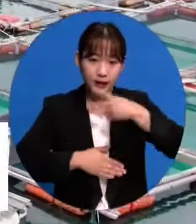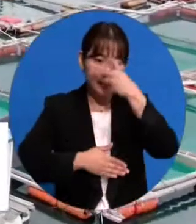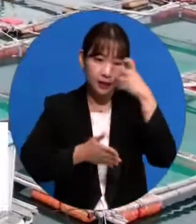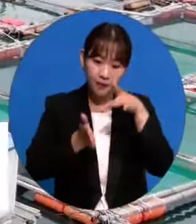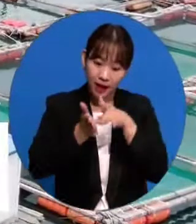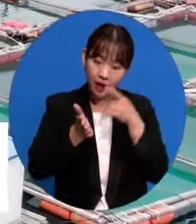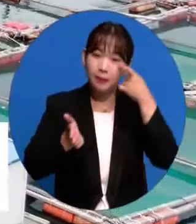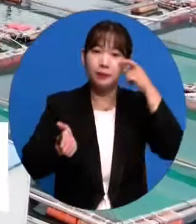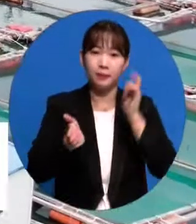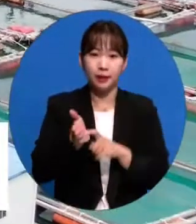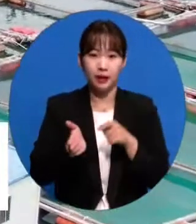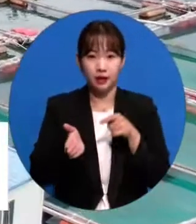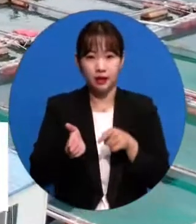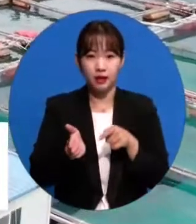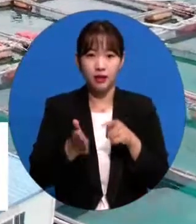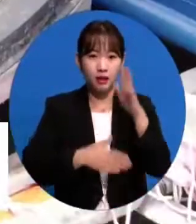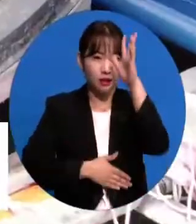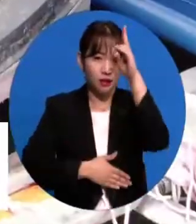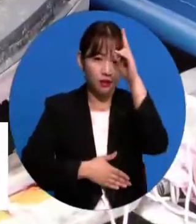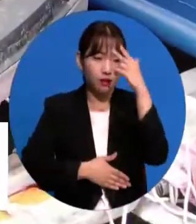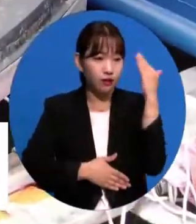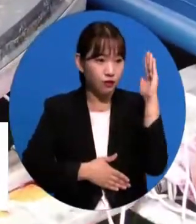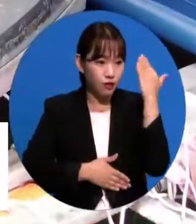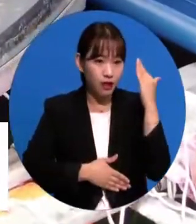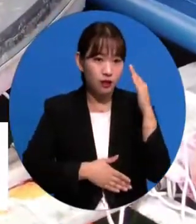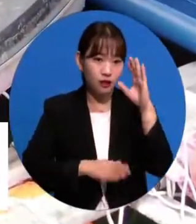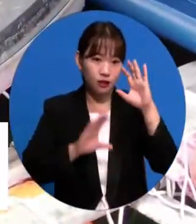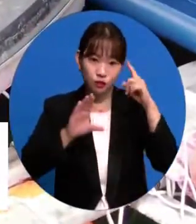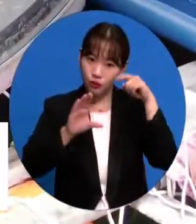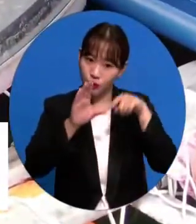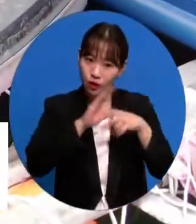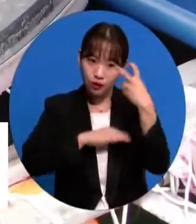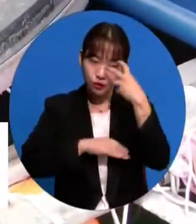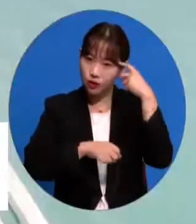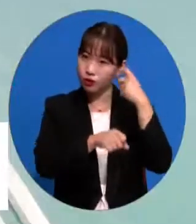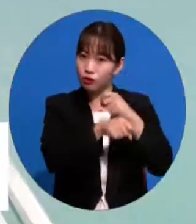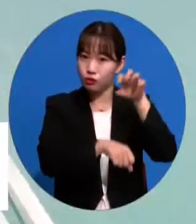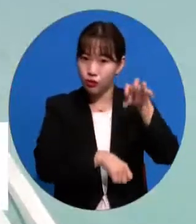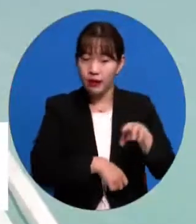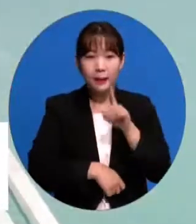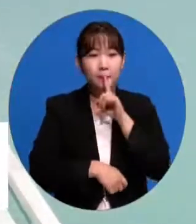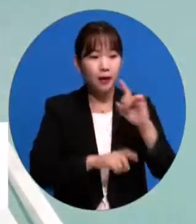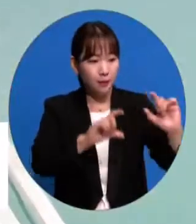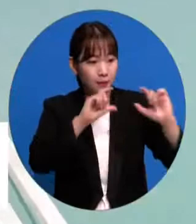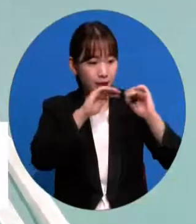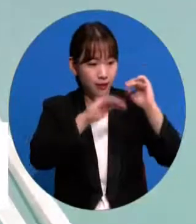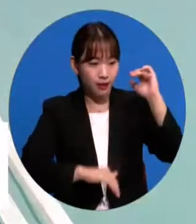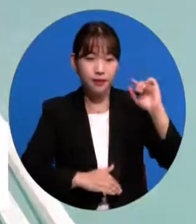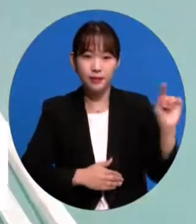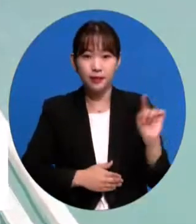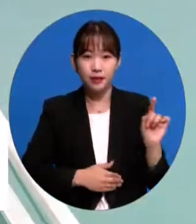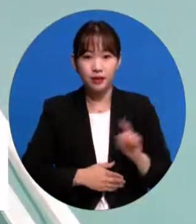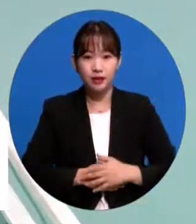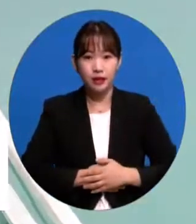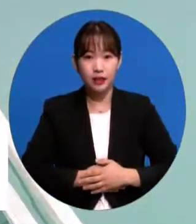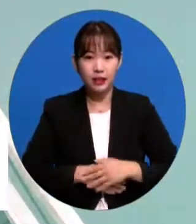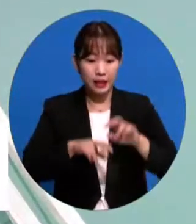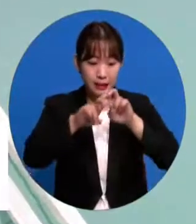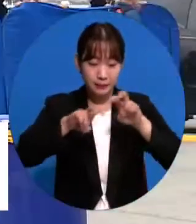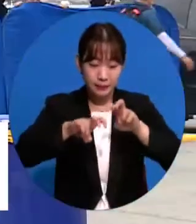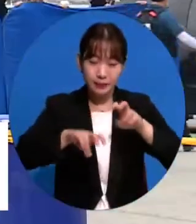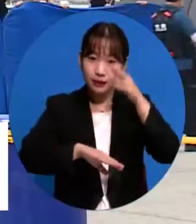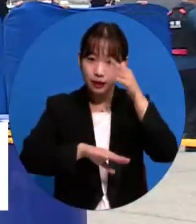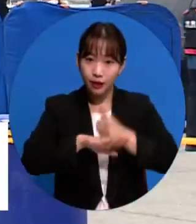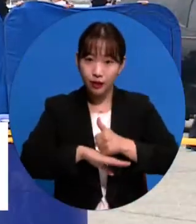성분이 검출됐습니다 경찰이 최근 국립과학수사 연구원으로부터 구두 통보받은 내용에 따르면 부검 결과